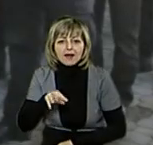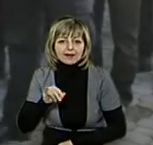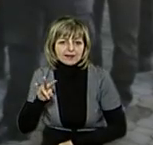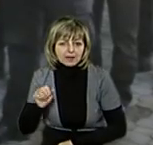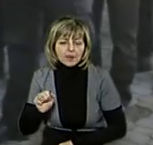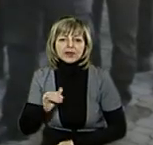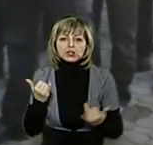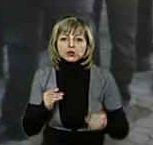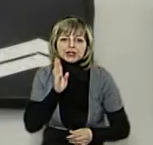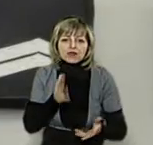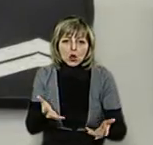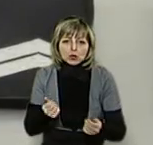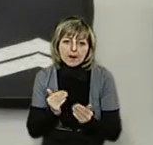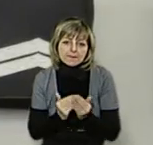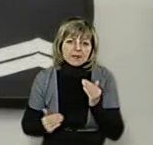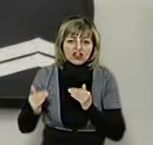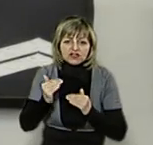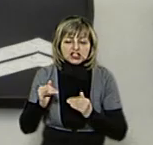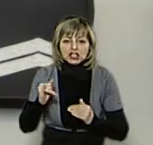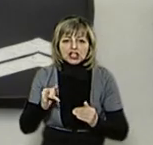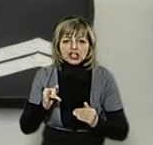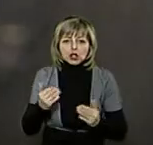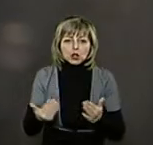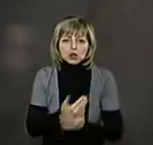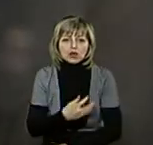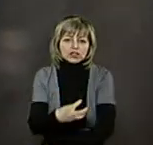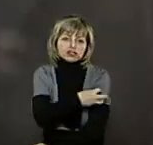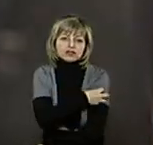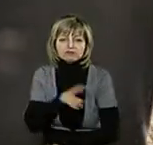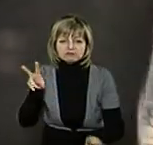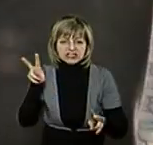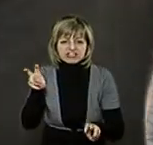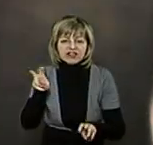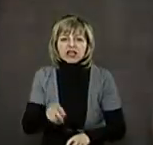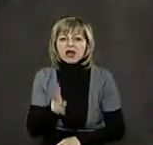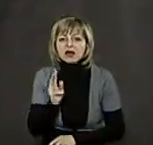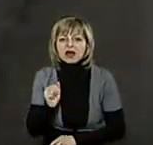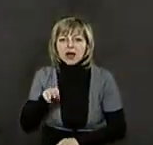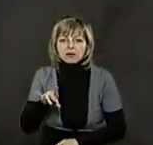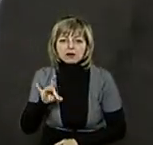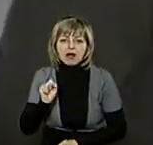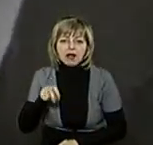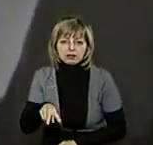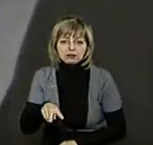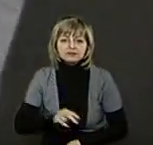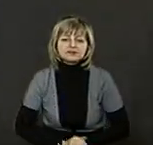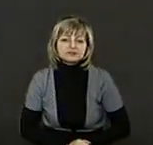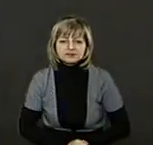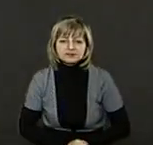Лукашчик. Сьогодні дівчина отримала підвищення та нові шеврони зі званням капрала. Перший капітан, ви Лукашчик з вашим наказом